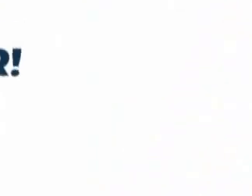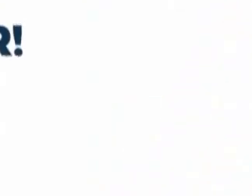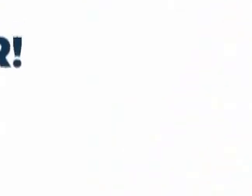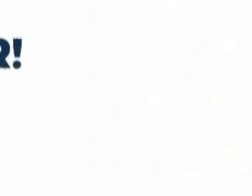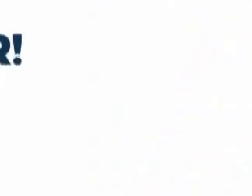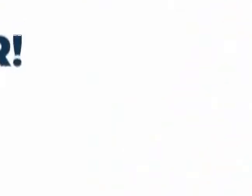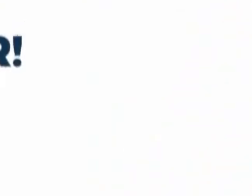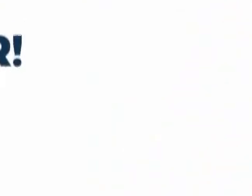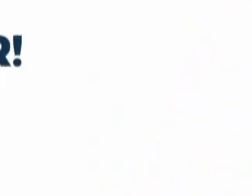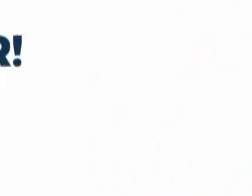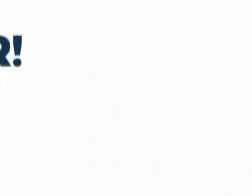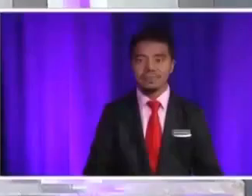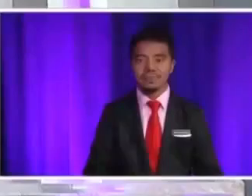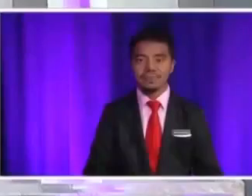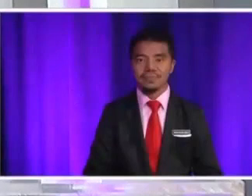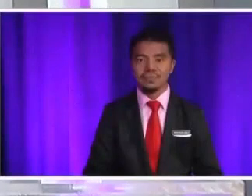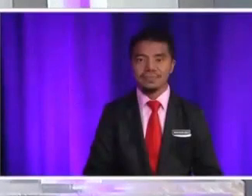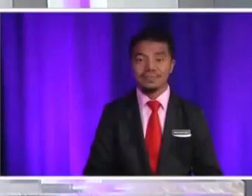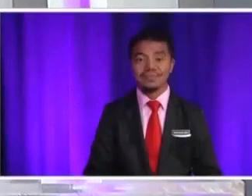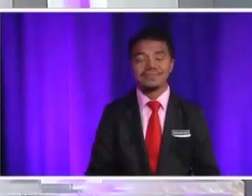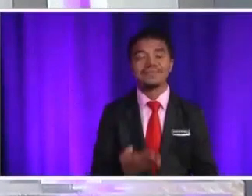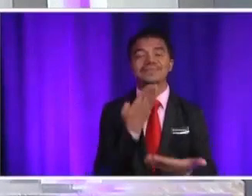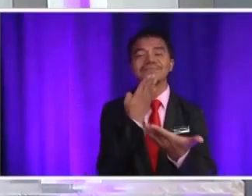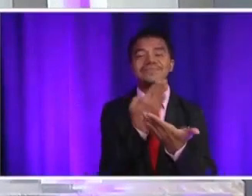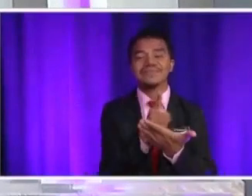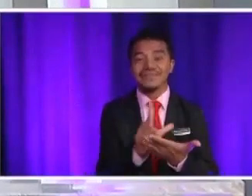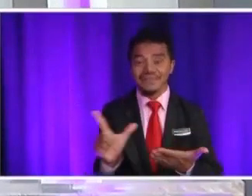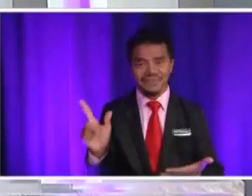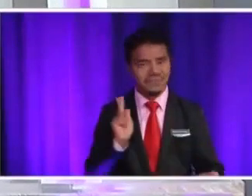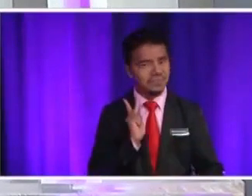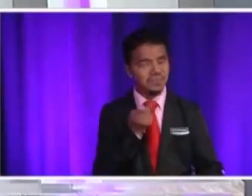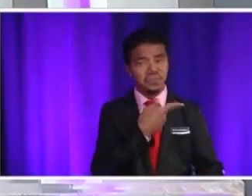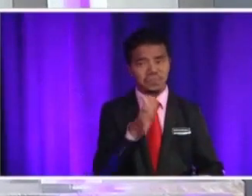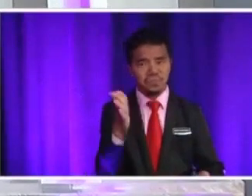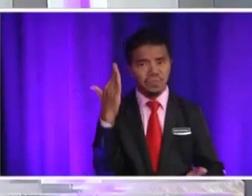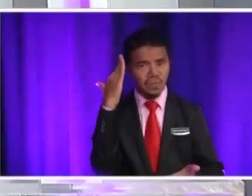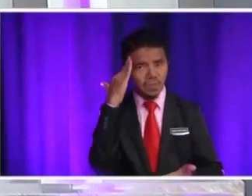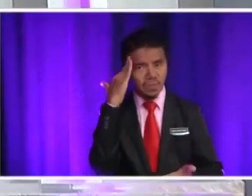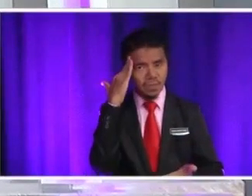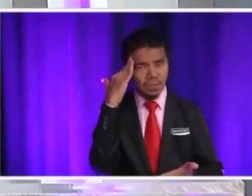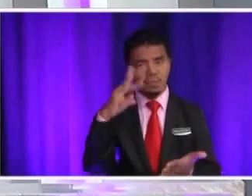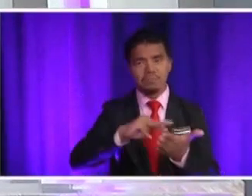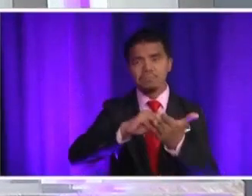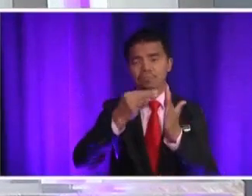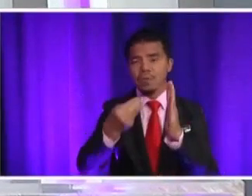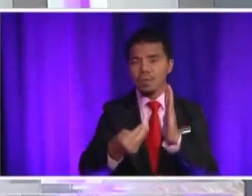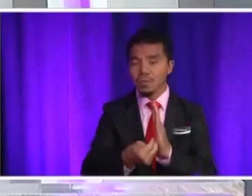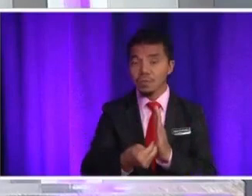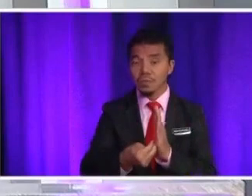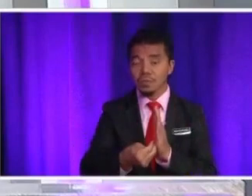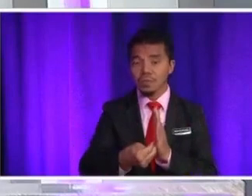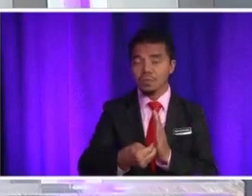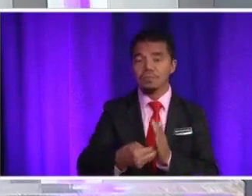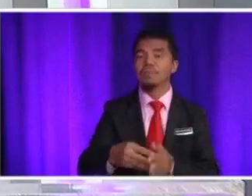Didik TV KPM. Baiklah, kita sudah mengetahui tentang apa yang dimasukkan bagi peniaga, usahawan,